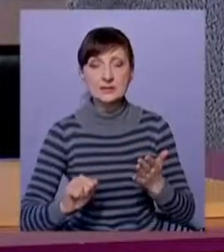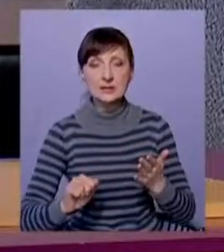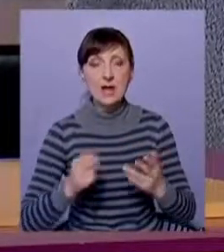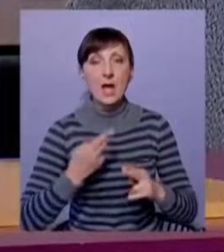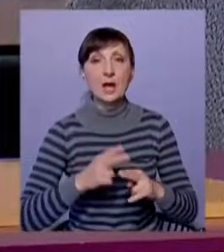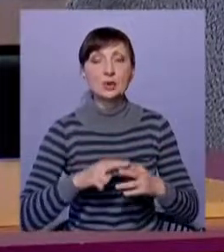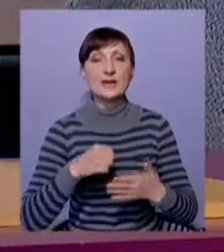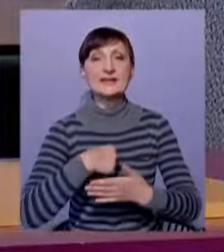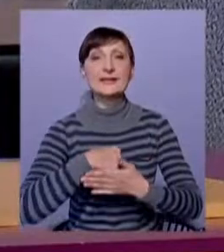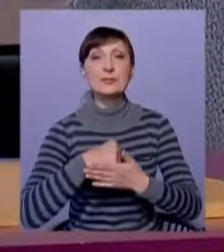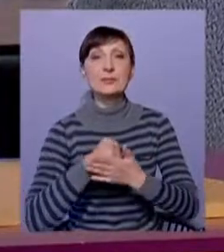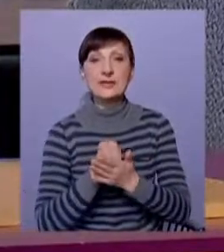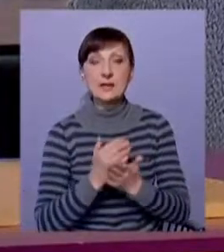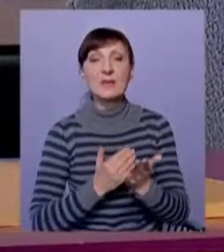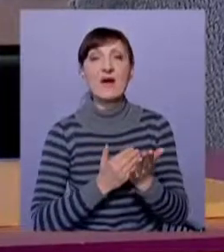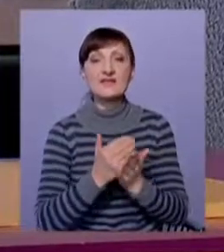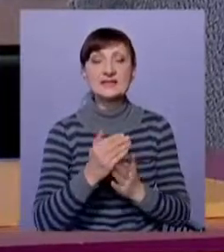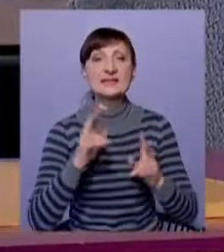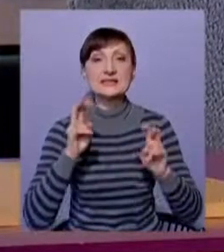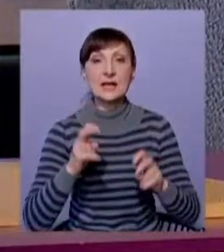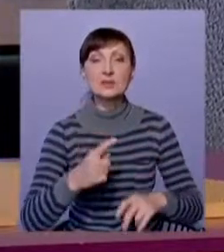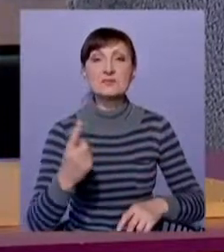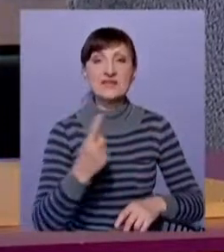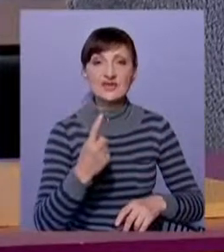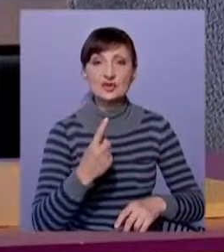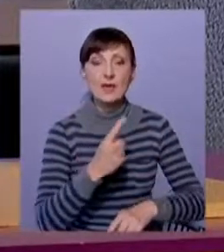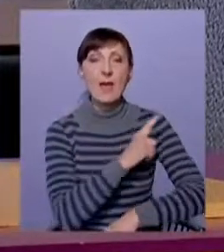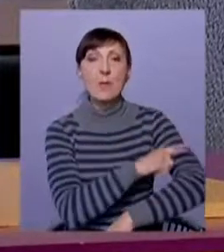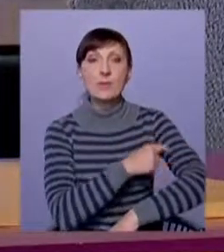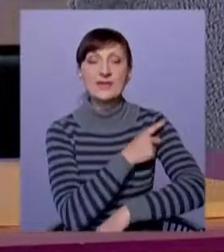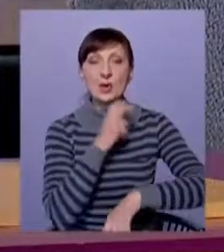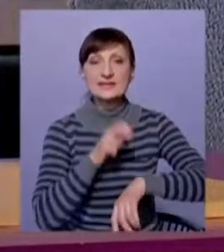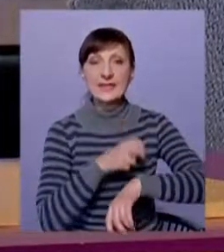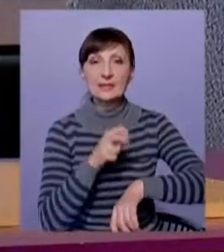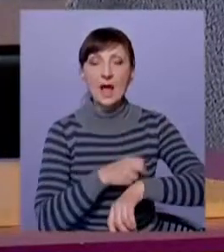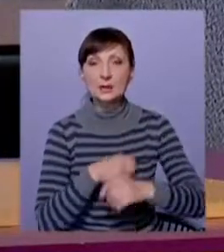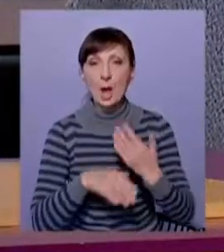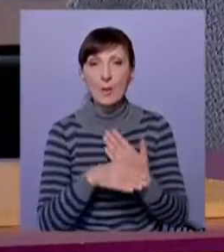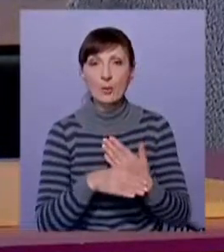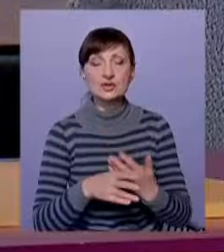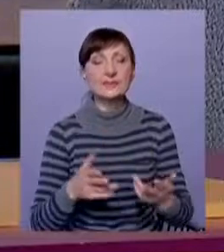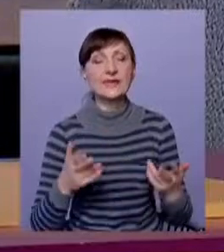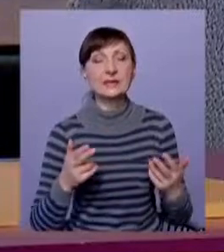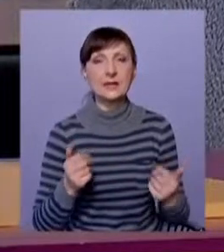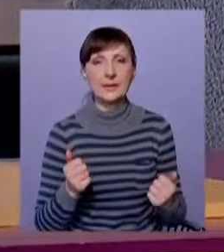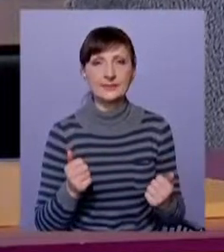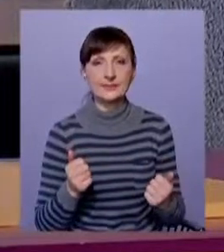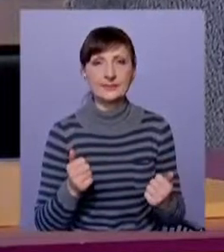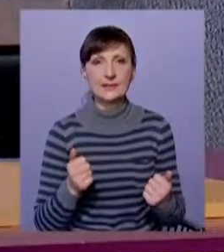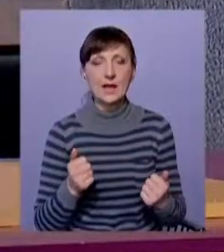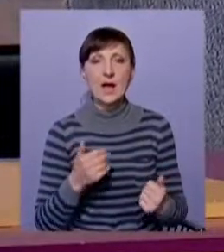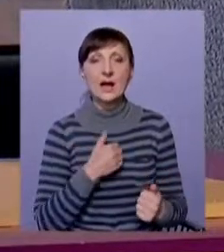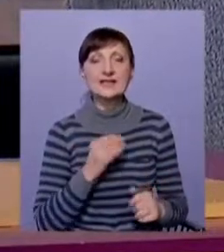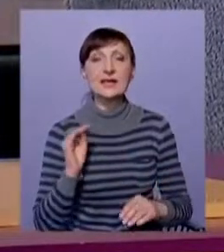ошибаюсь, закрепила и повысила статус первичной медико-санитарной помощи. Верно ли я понимаю? Да, это действительно так. И хотела